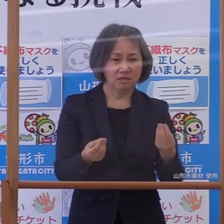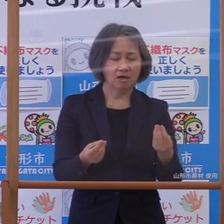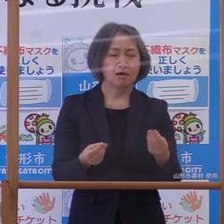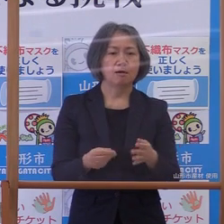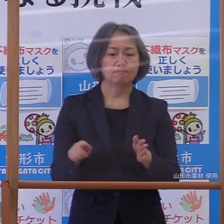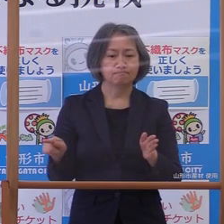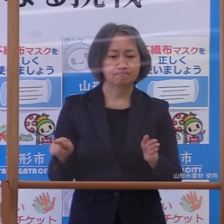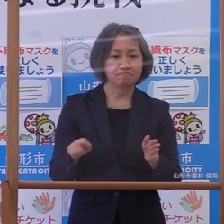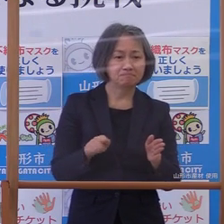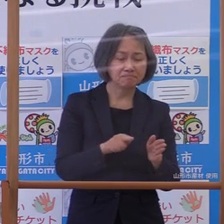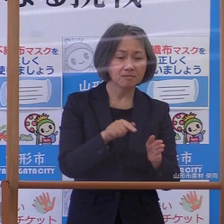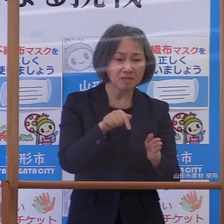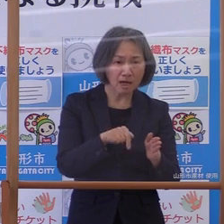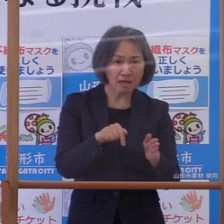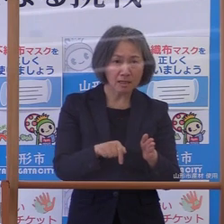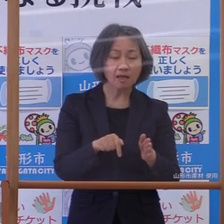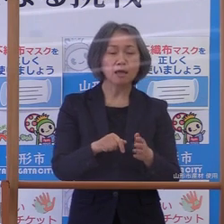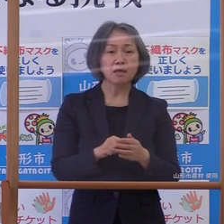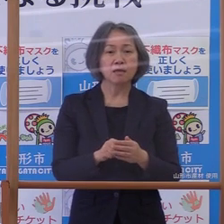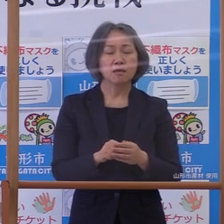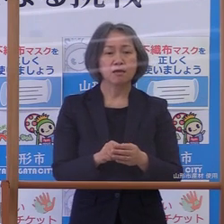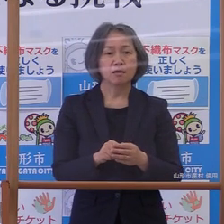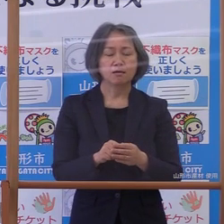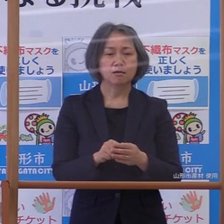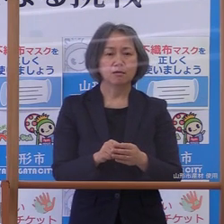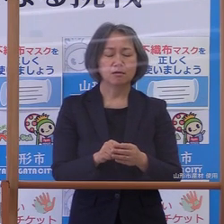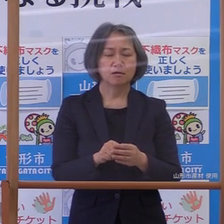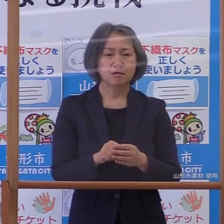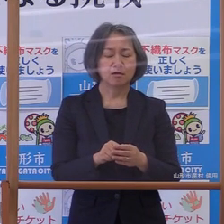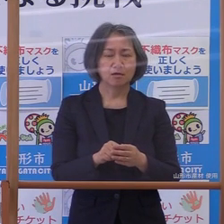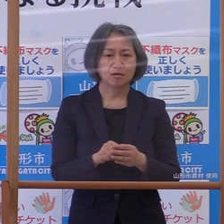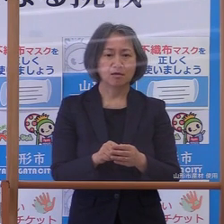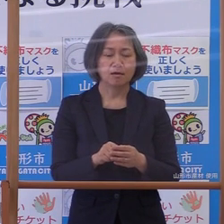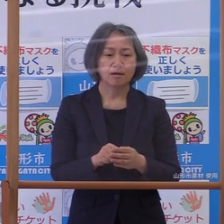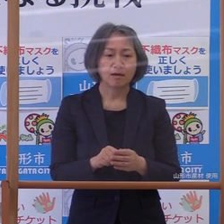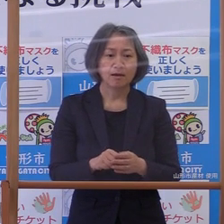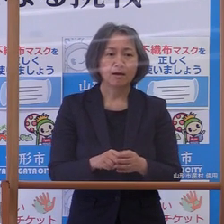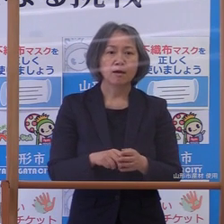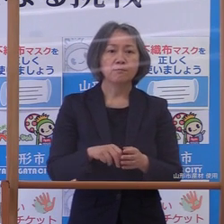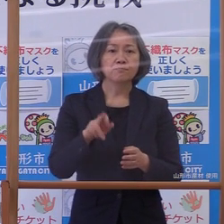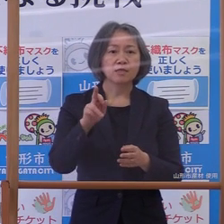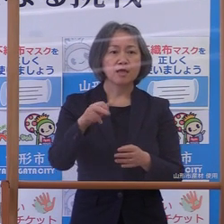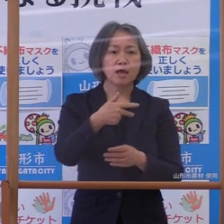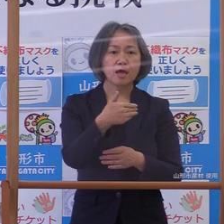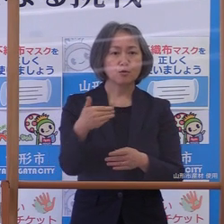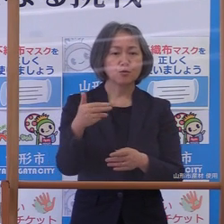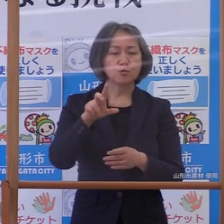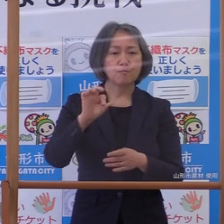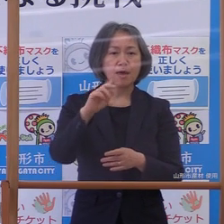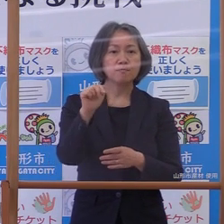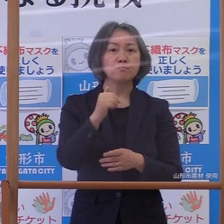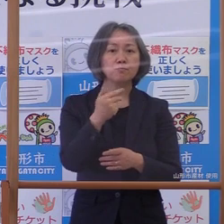ております。そうした中で、いわゆるセグメント配信機能がないということで、